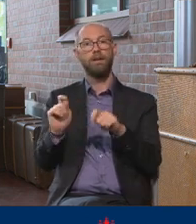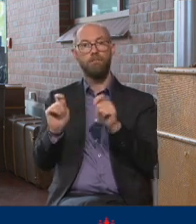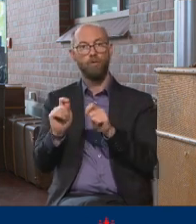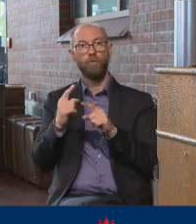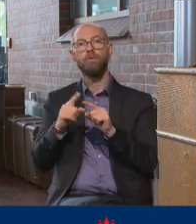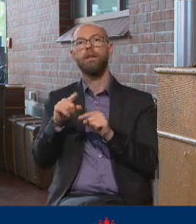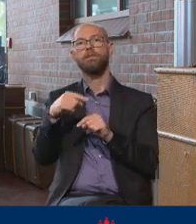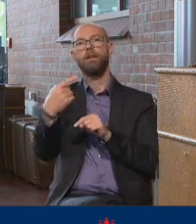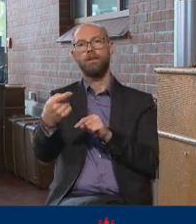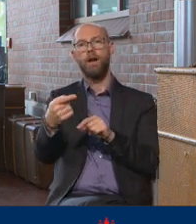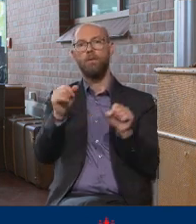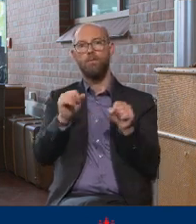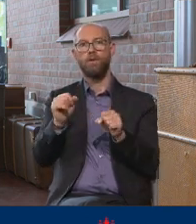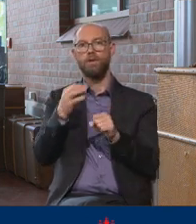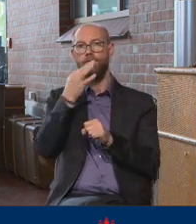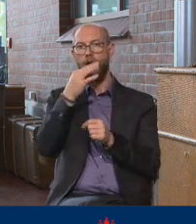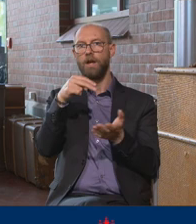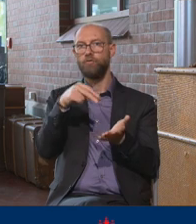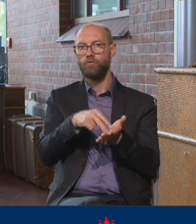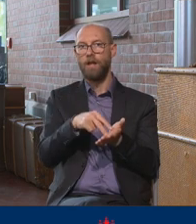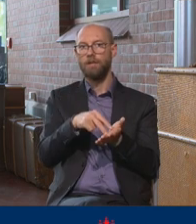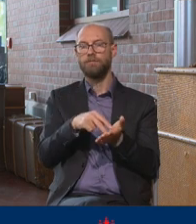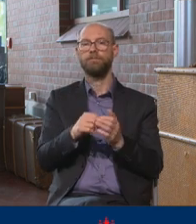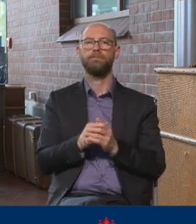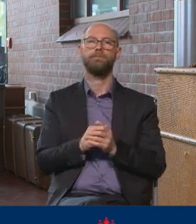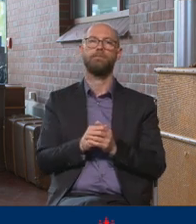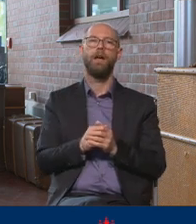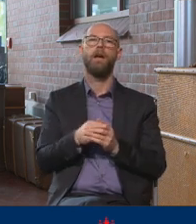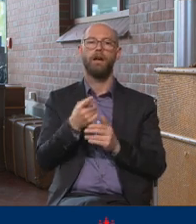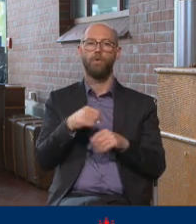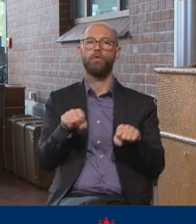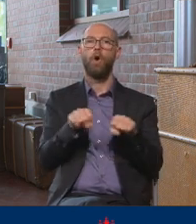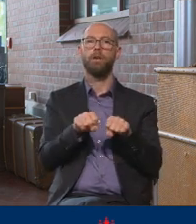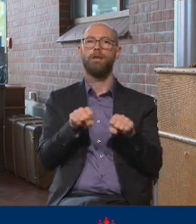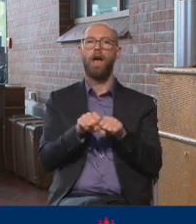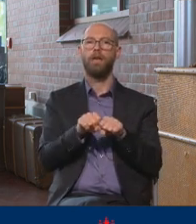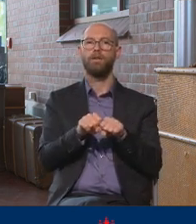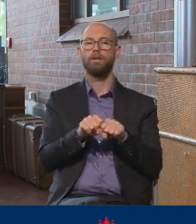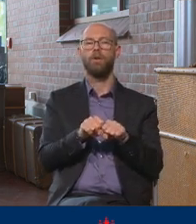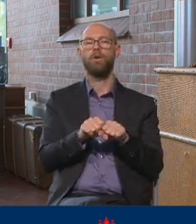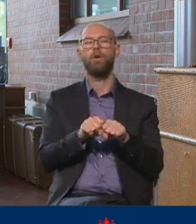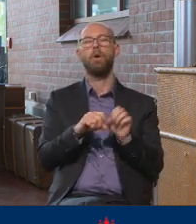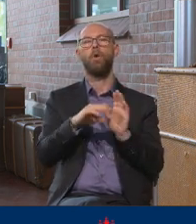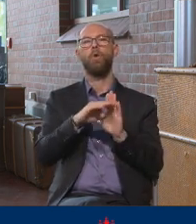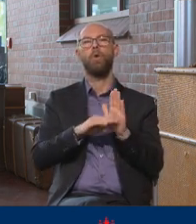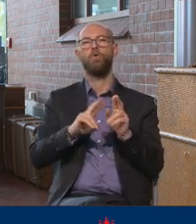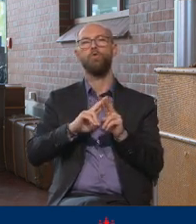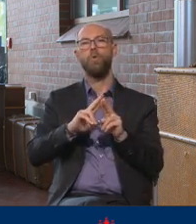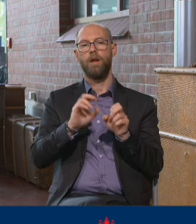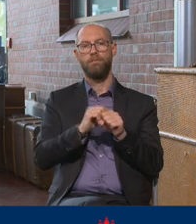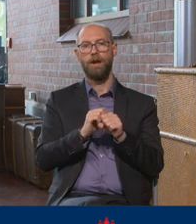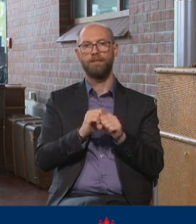dann auch gelegenheit fragen zu stellen sie können das auch über unser online tool bereits machen es gibt die adresse sligo